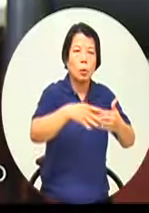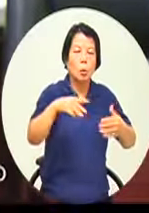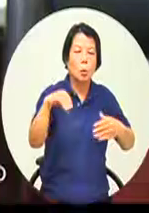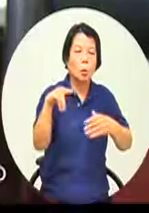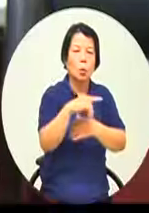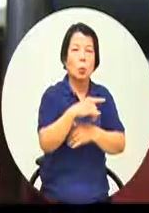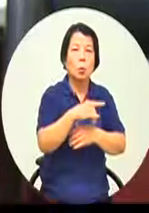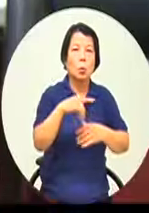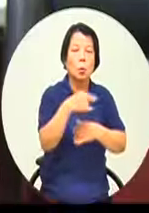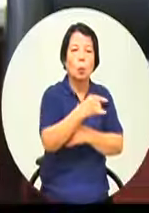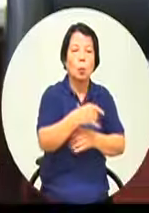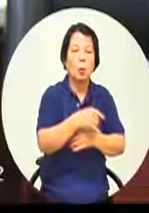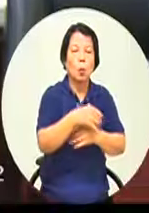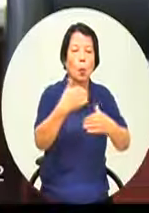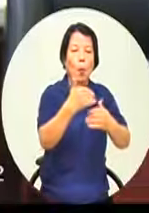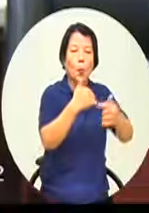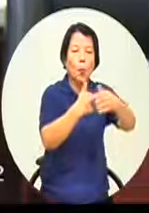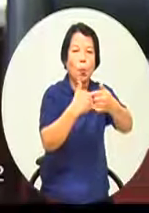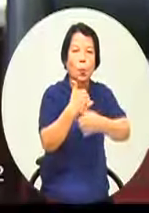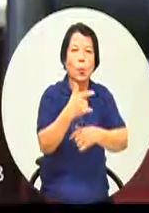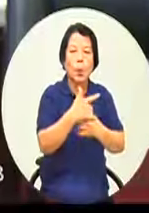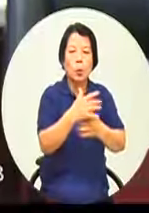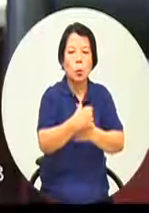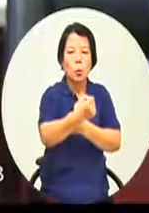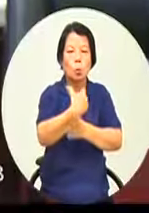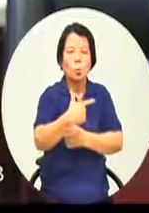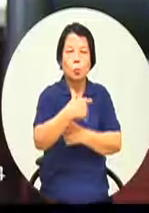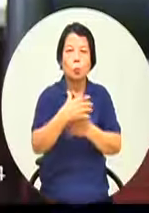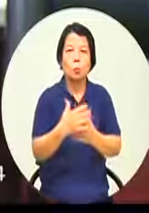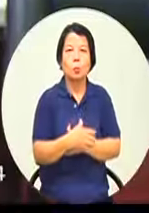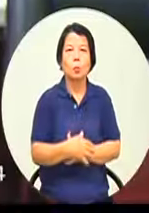那我们的业务报告有说